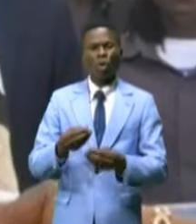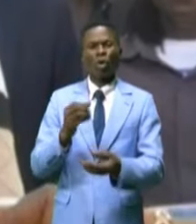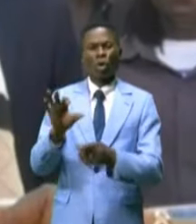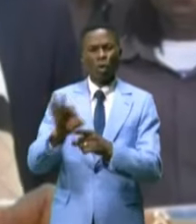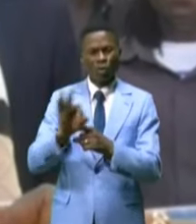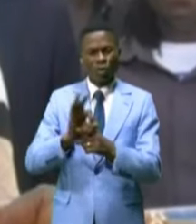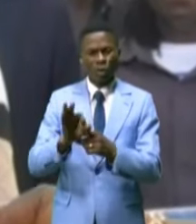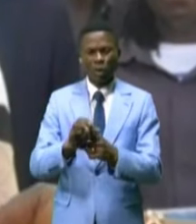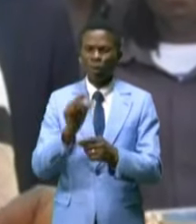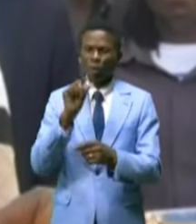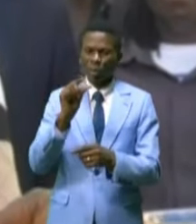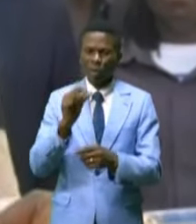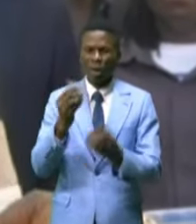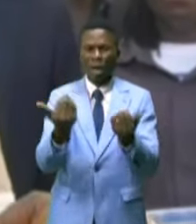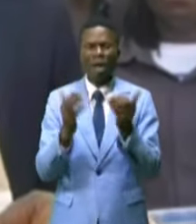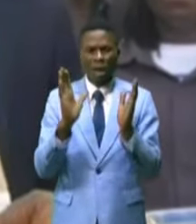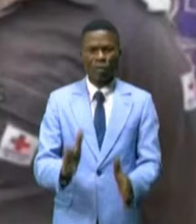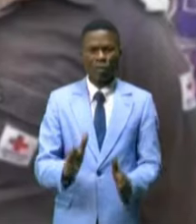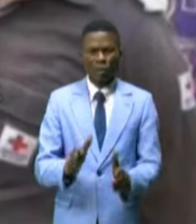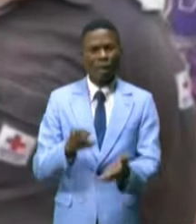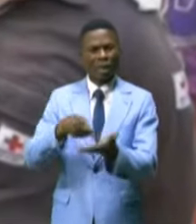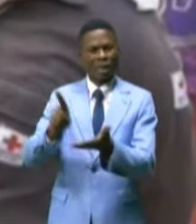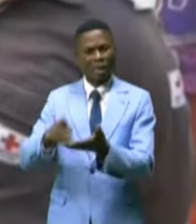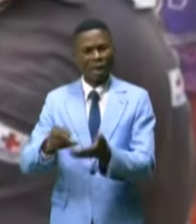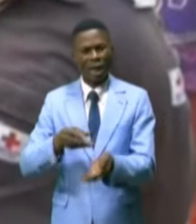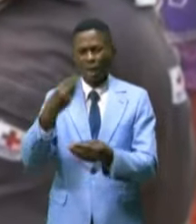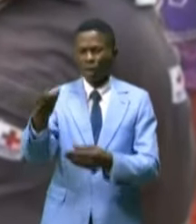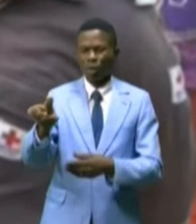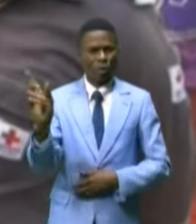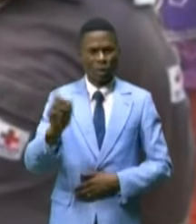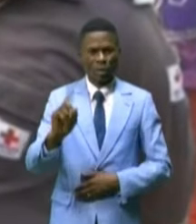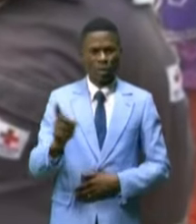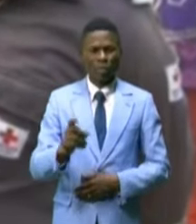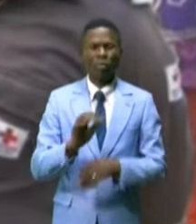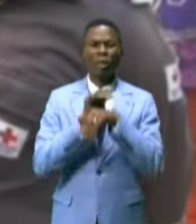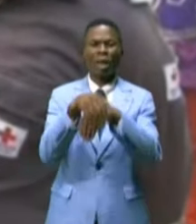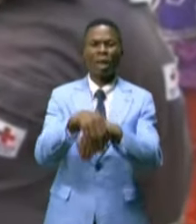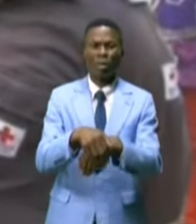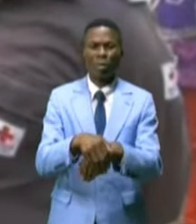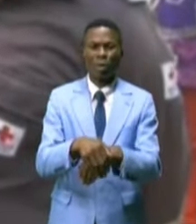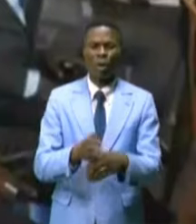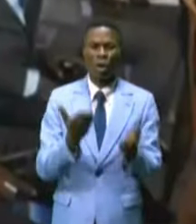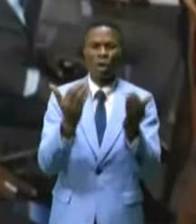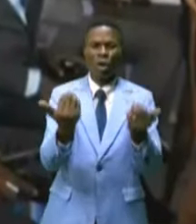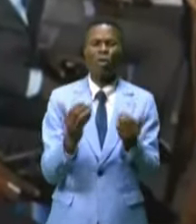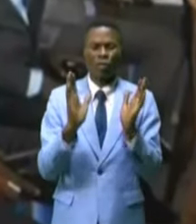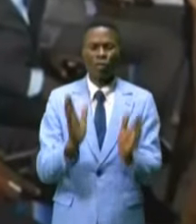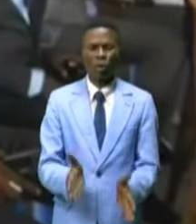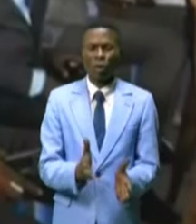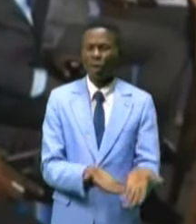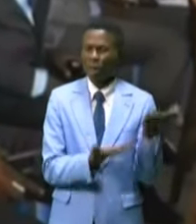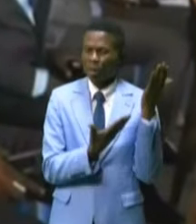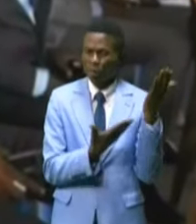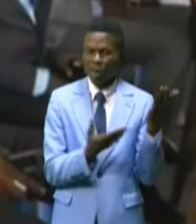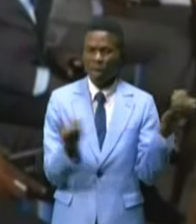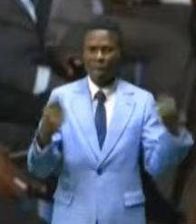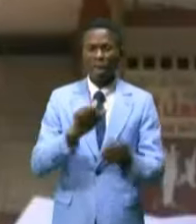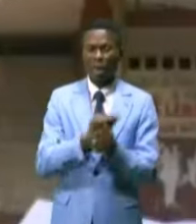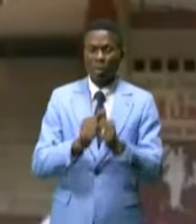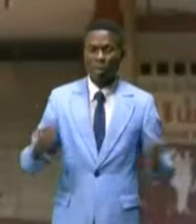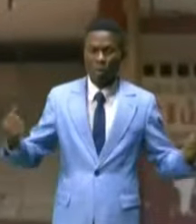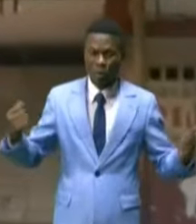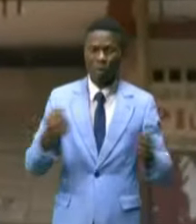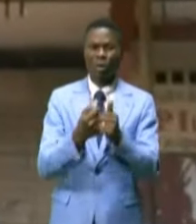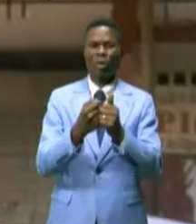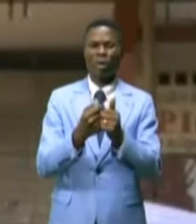Les volontaires, ce ne sont pas des salariés. L'intervention des volontaires secouristes reste très vitale lors d'un accident ou